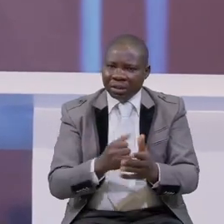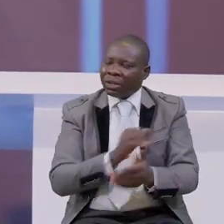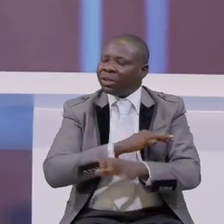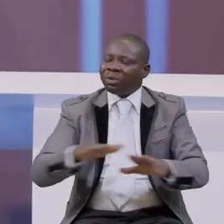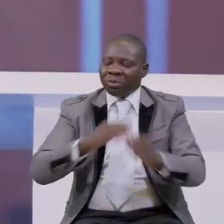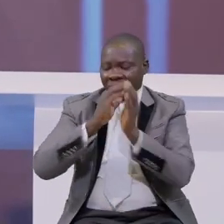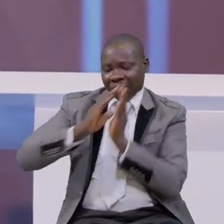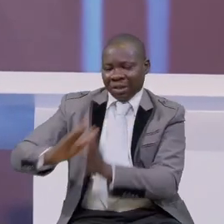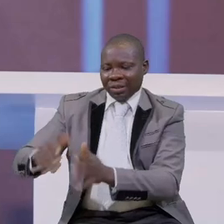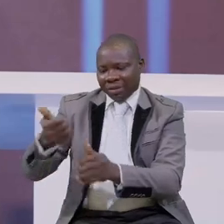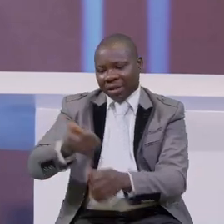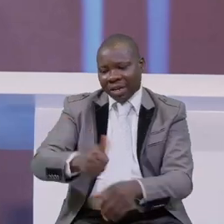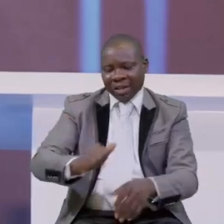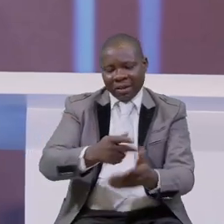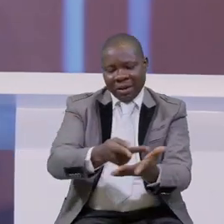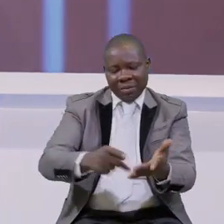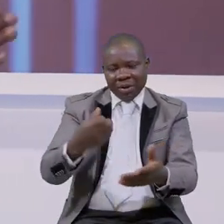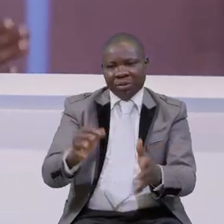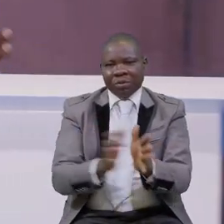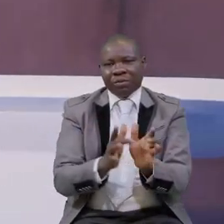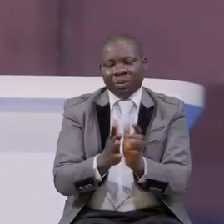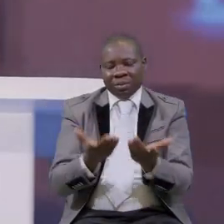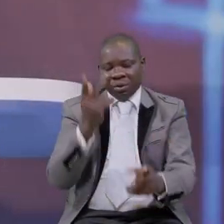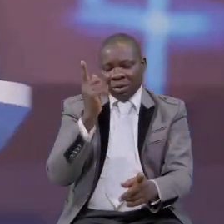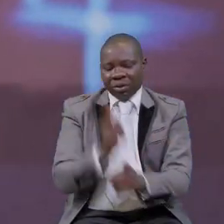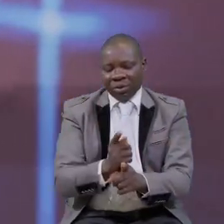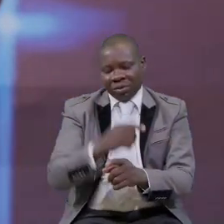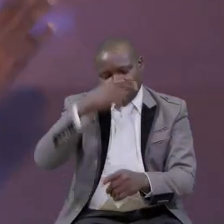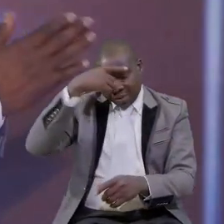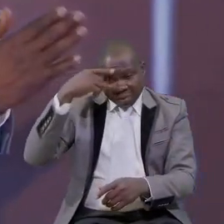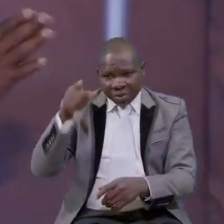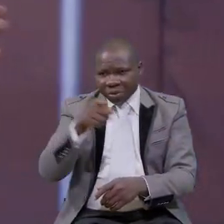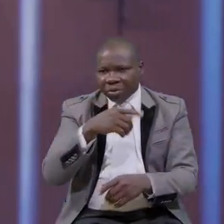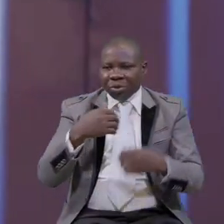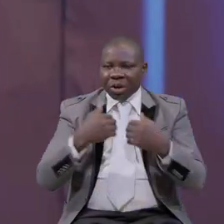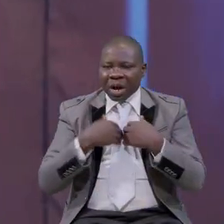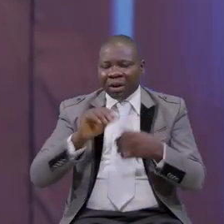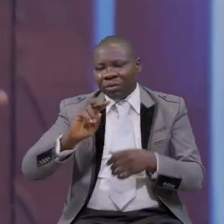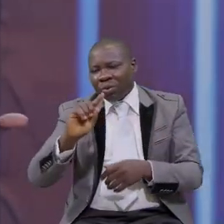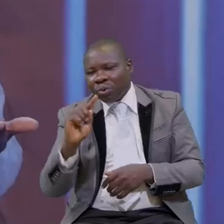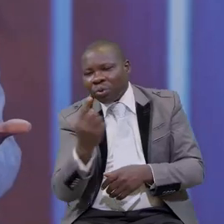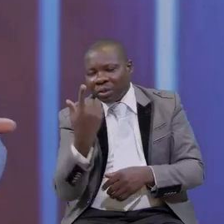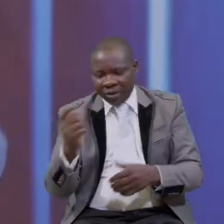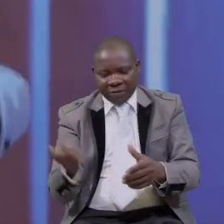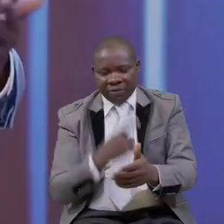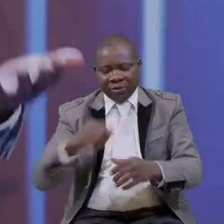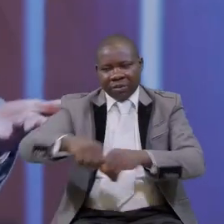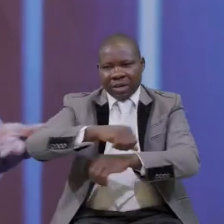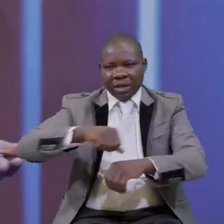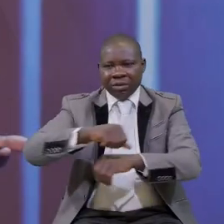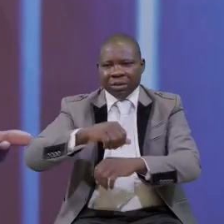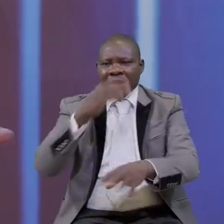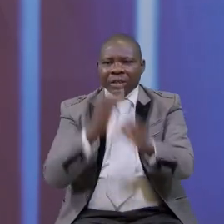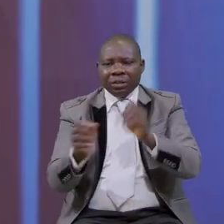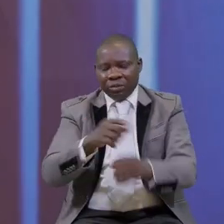Ne me laissez aucune partie des Écritures. Parce que vous avez simplement l'onction initiale.